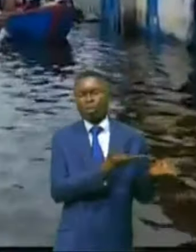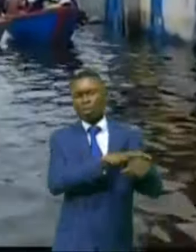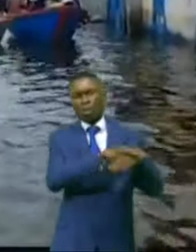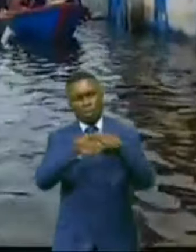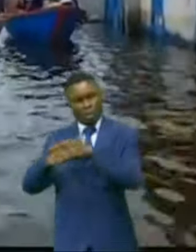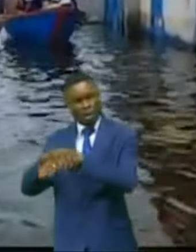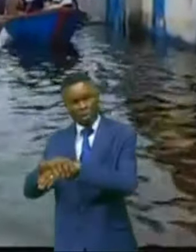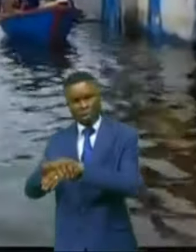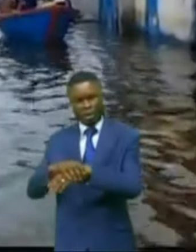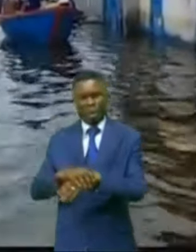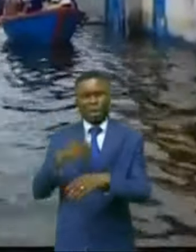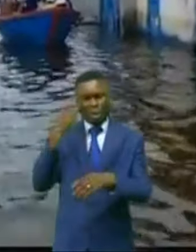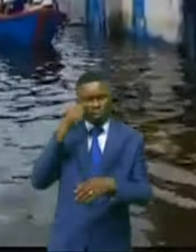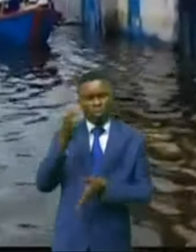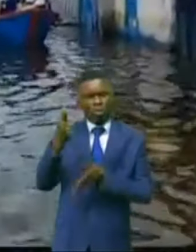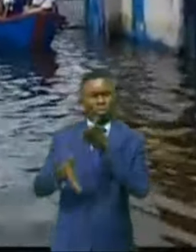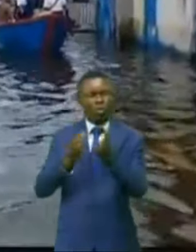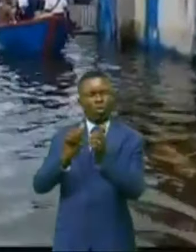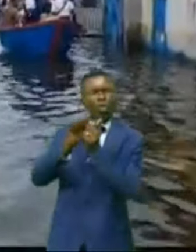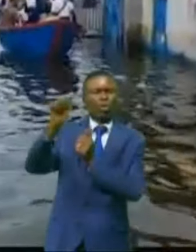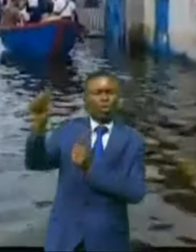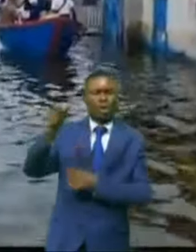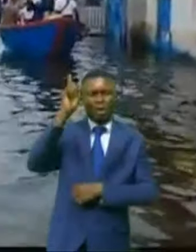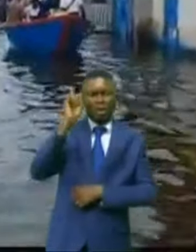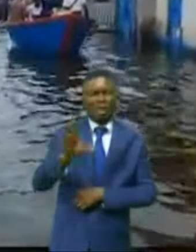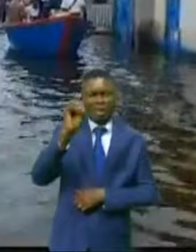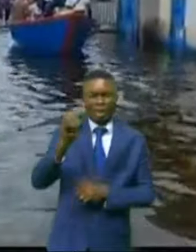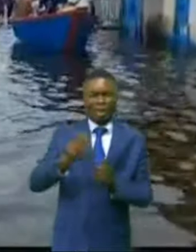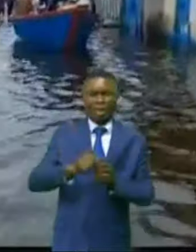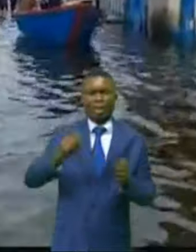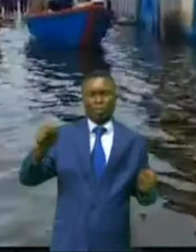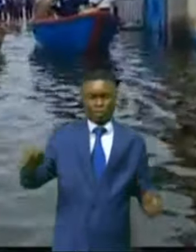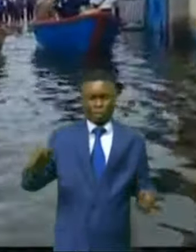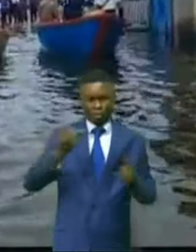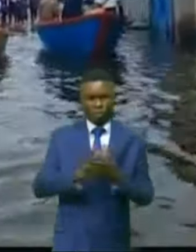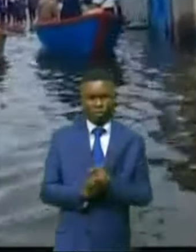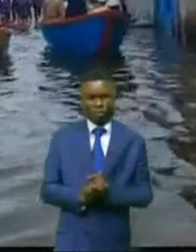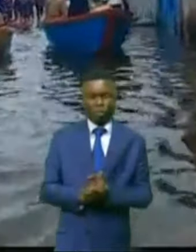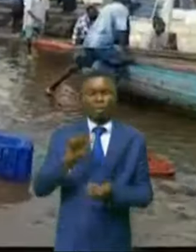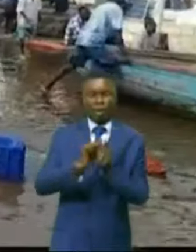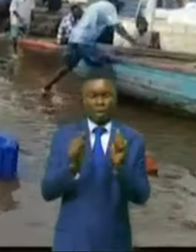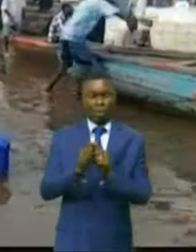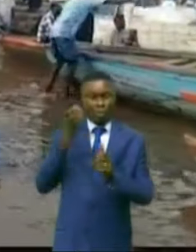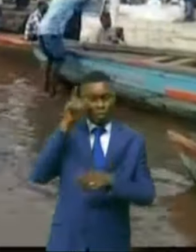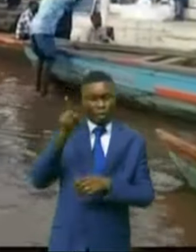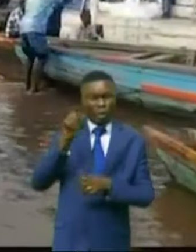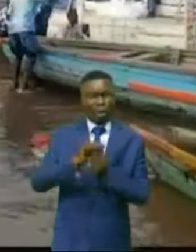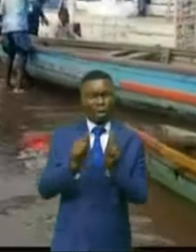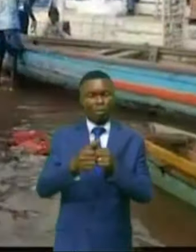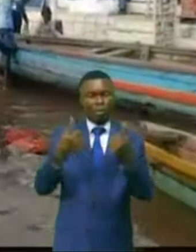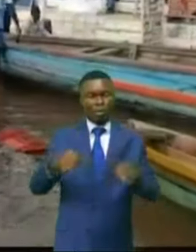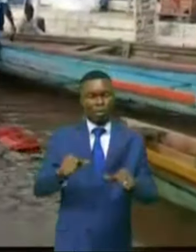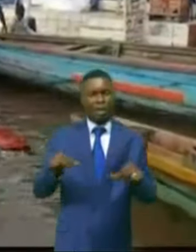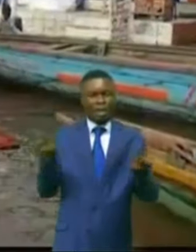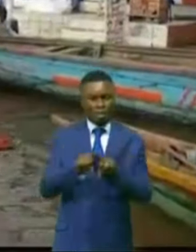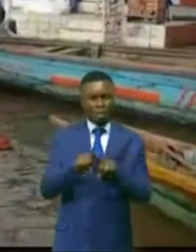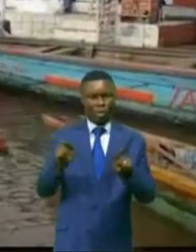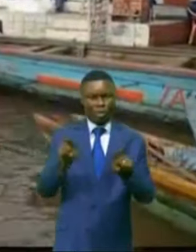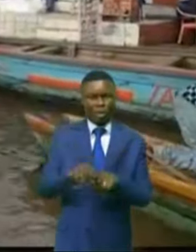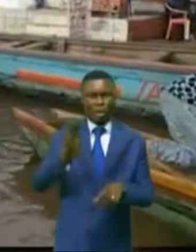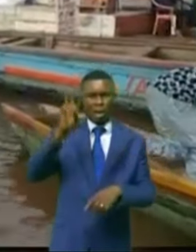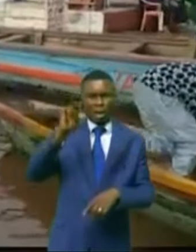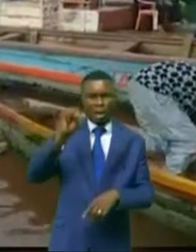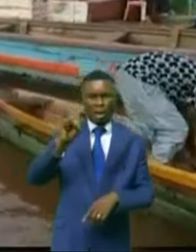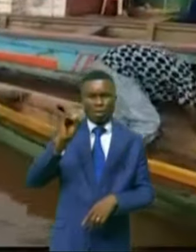et à défaut faire les pieds sur une distance d'environ 150 mètres. En dépit des calémies, la situation reste similaire à Moba,